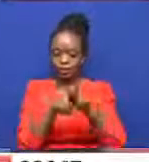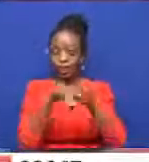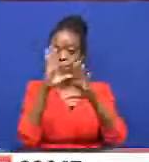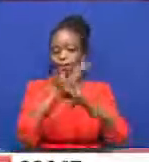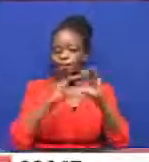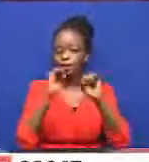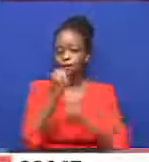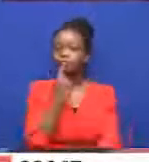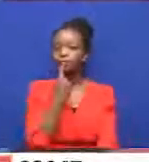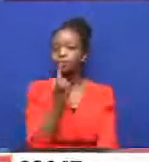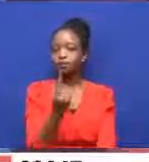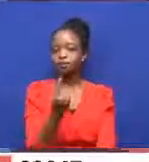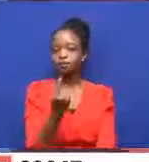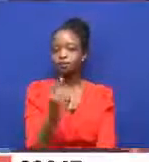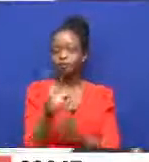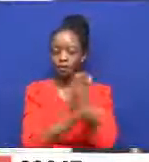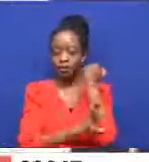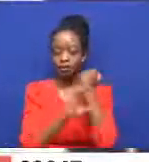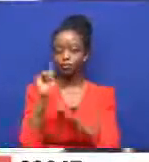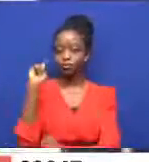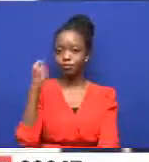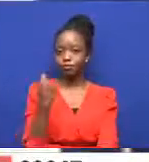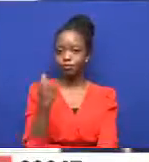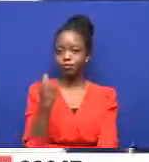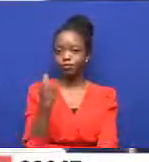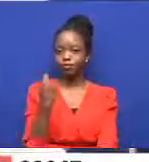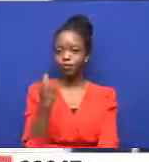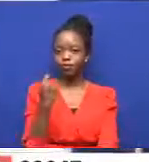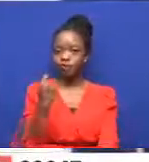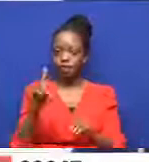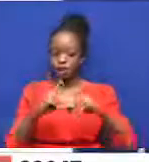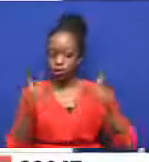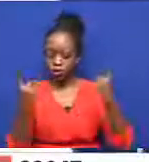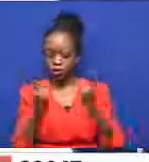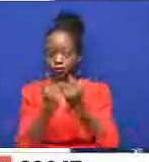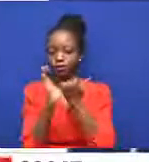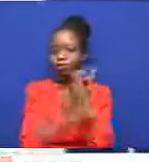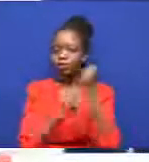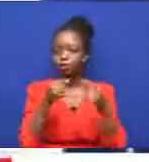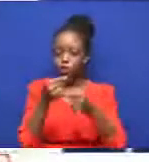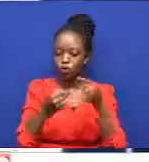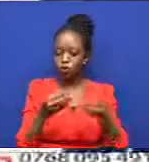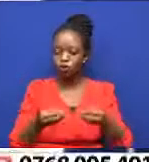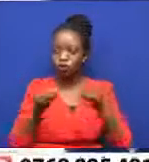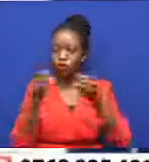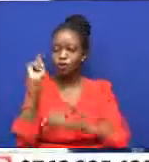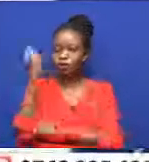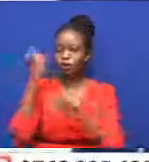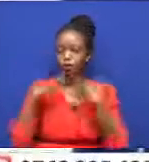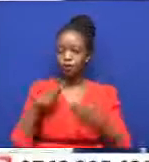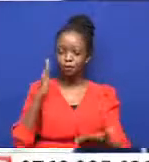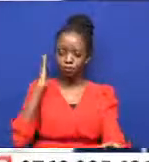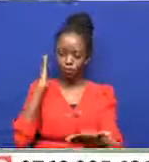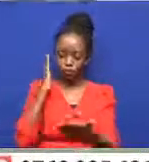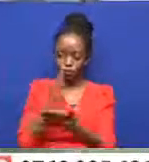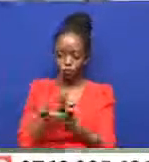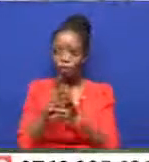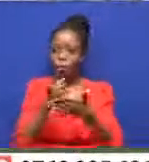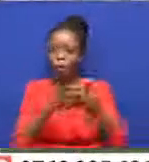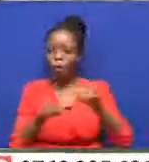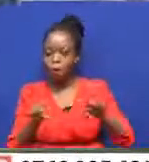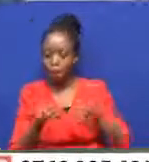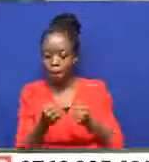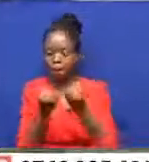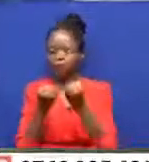Rais ameongezea kuwa nchi ya Kenya ambayo ni ya kidemokrasia itaendelea kuwapa wa Kenya ukweli wa matukio ya janga